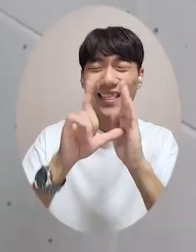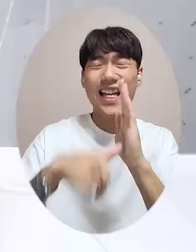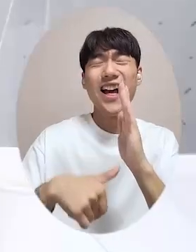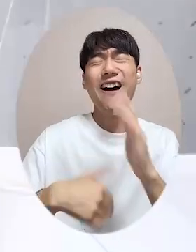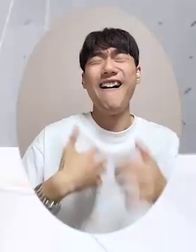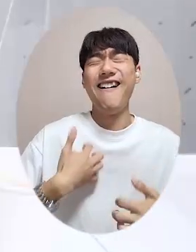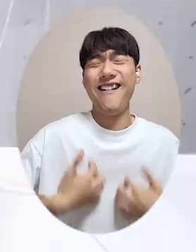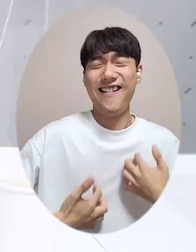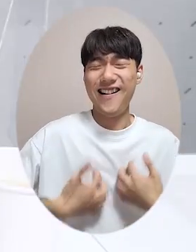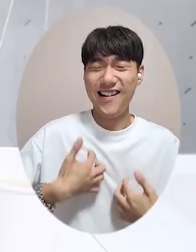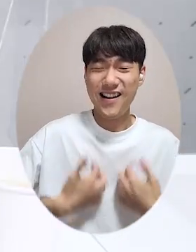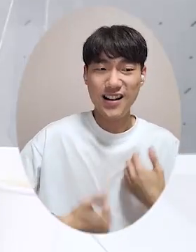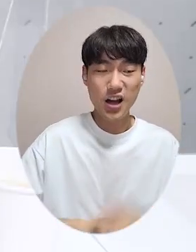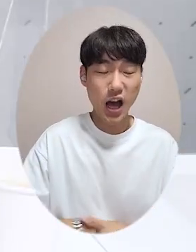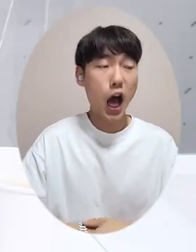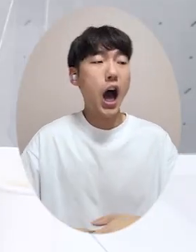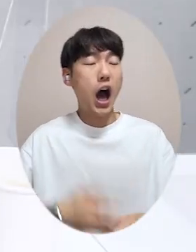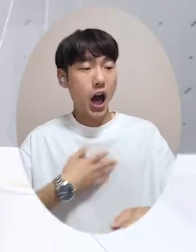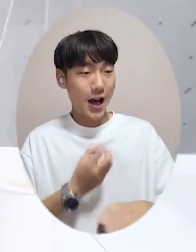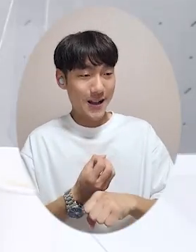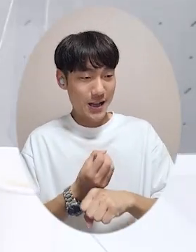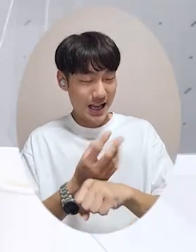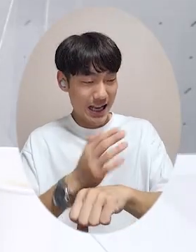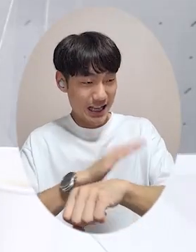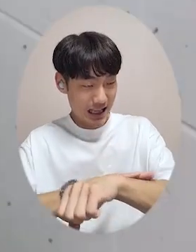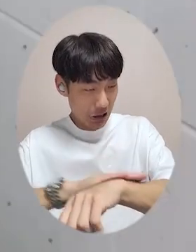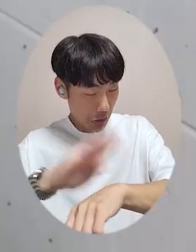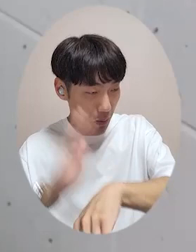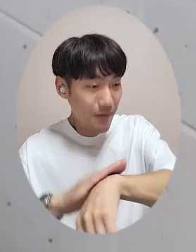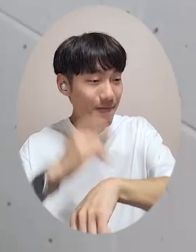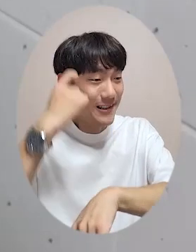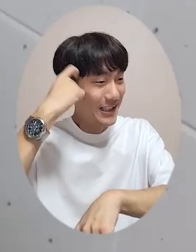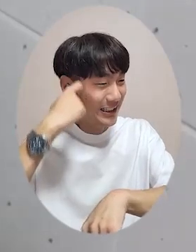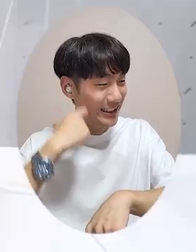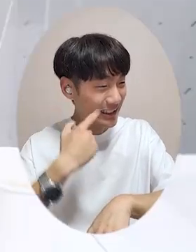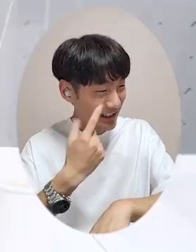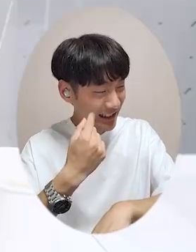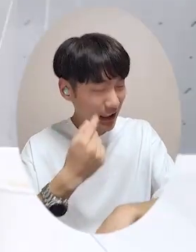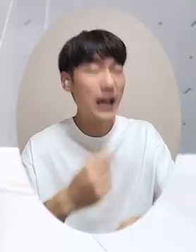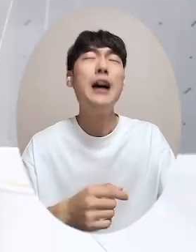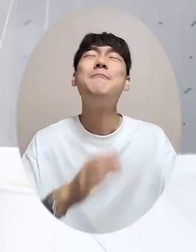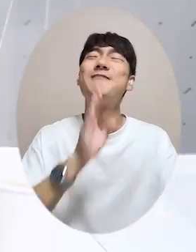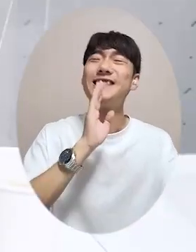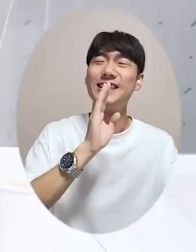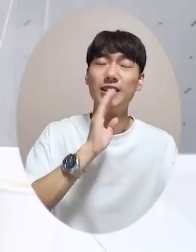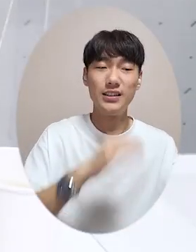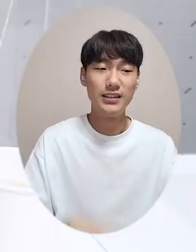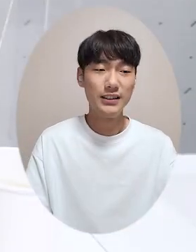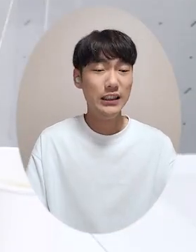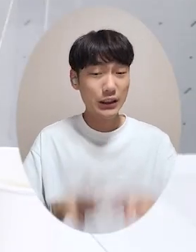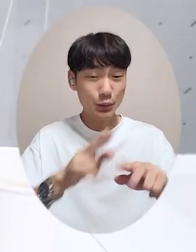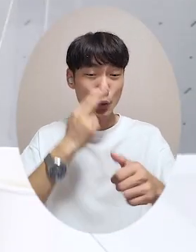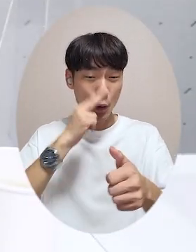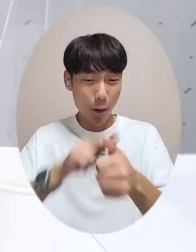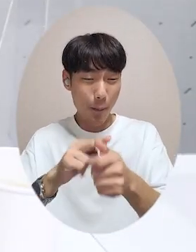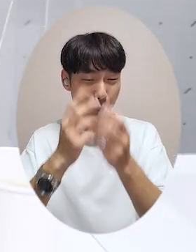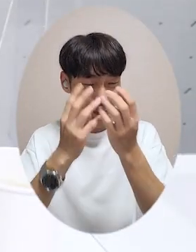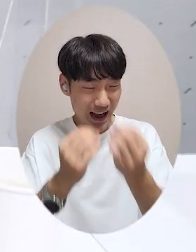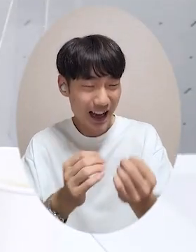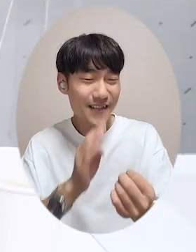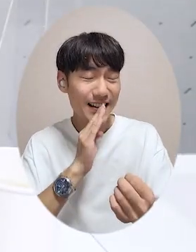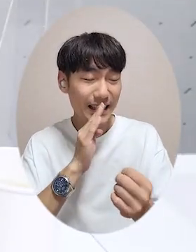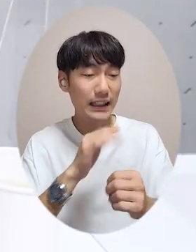뿌듯했습니다. 내가 전달을 되게 잘했구나 이렇게 네네. 느껴질 때. 네, 맞습니다. 지금도 다양한 도전을 하고 계시지만 앞으로